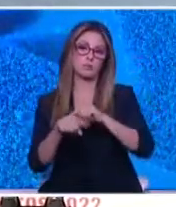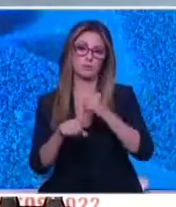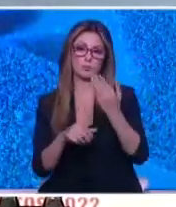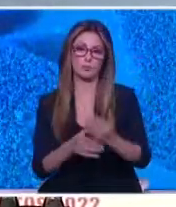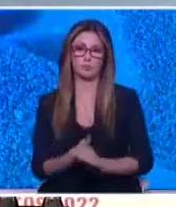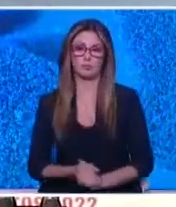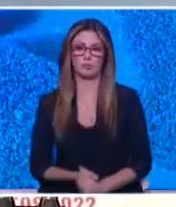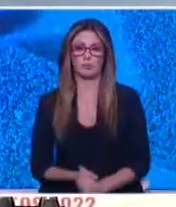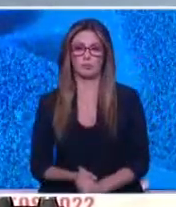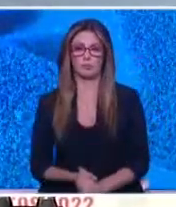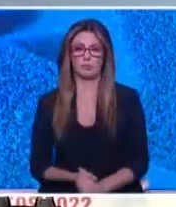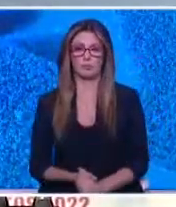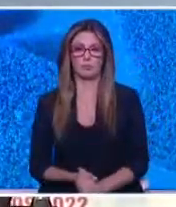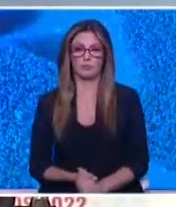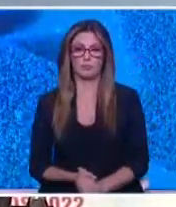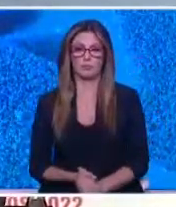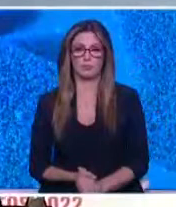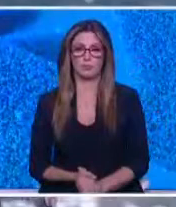inanıyorum.